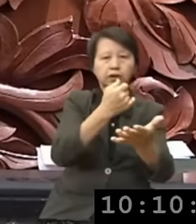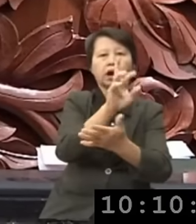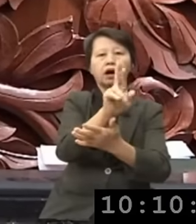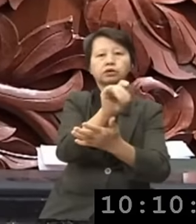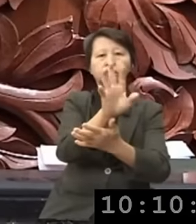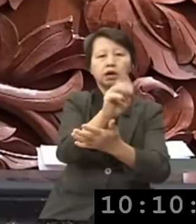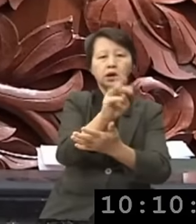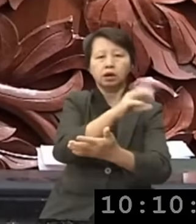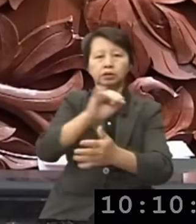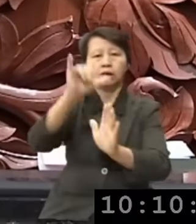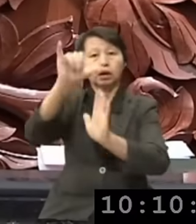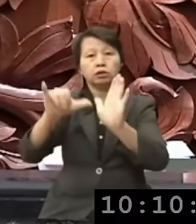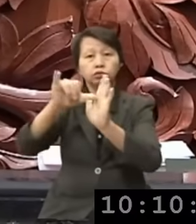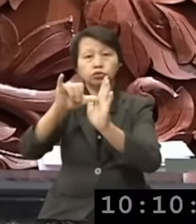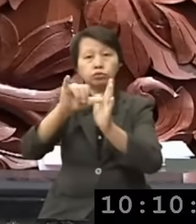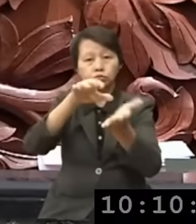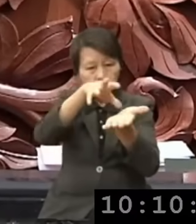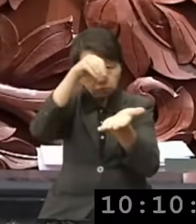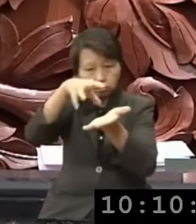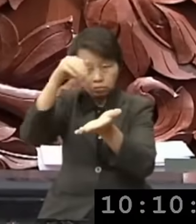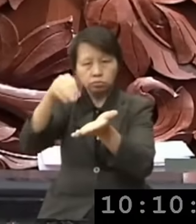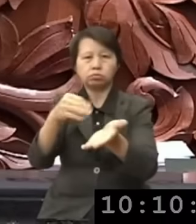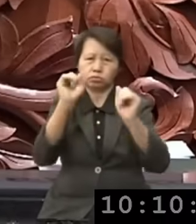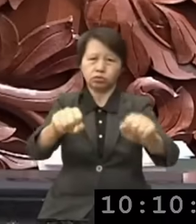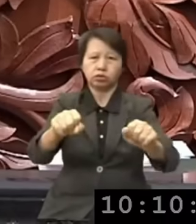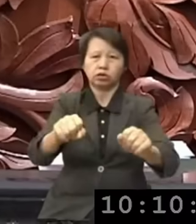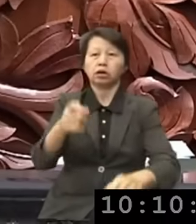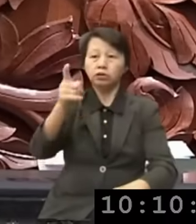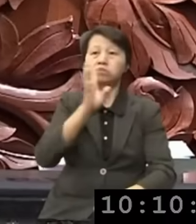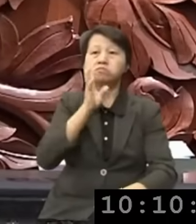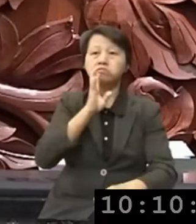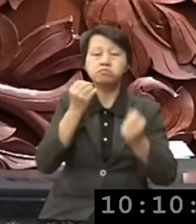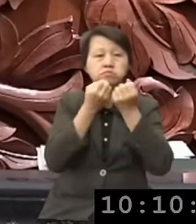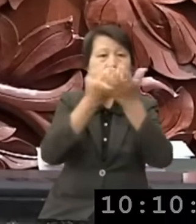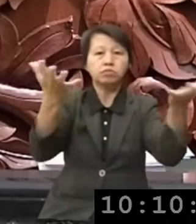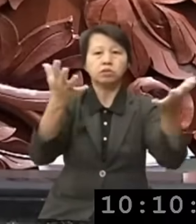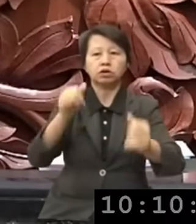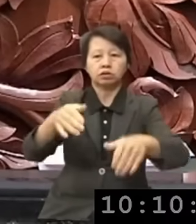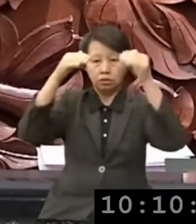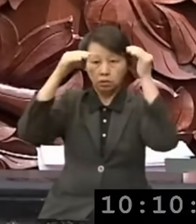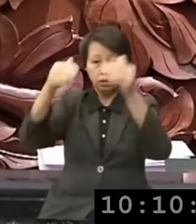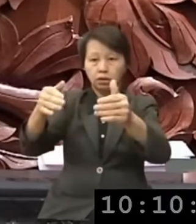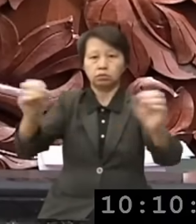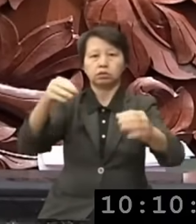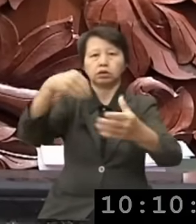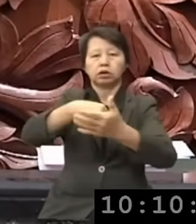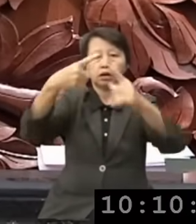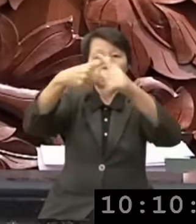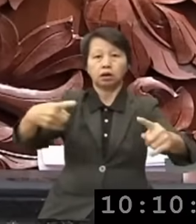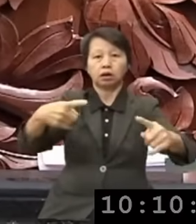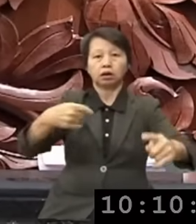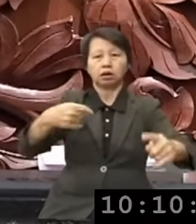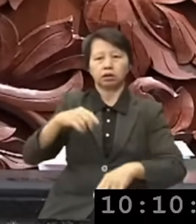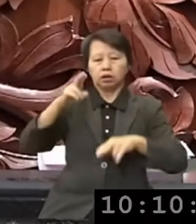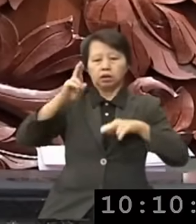modified because ni yang berhormat the moment you speak to your audience your concentration is no more in the dewan saya Parti saya